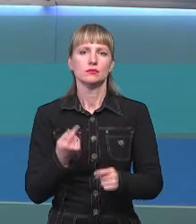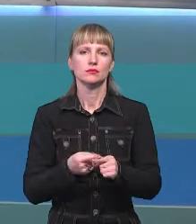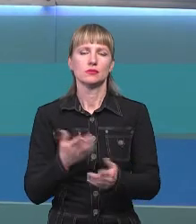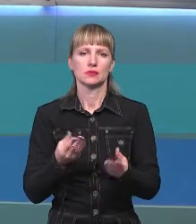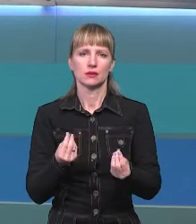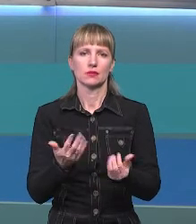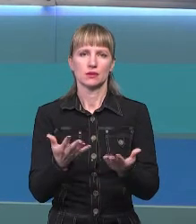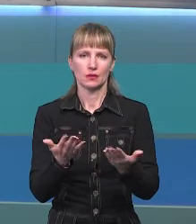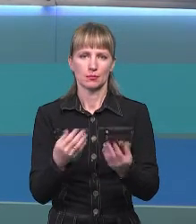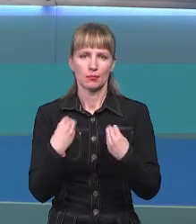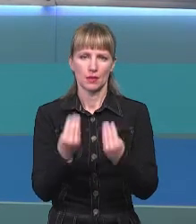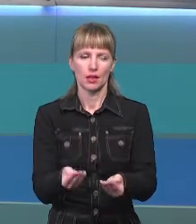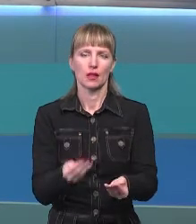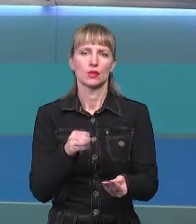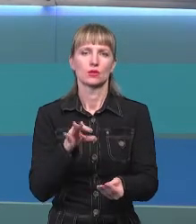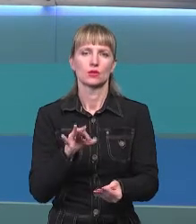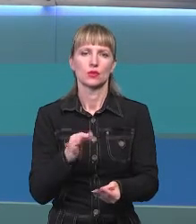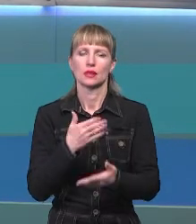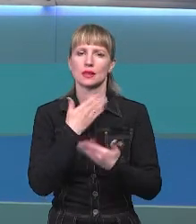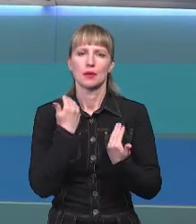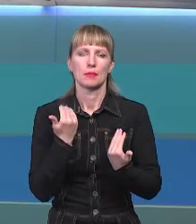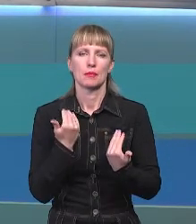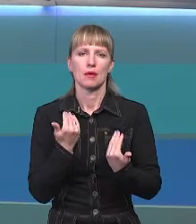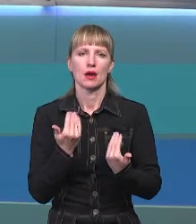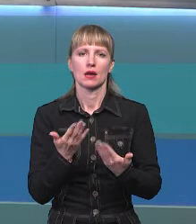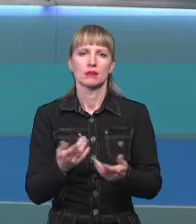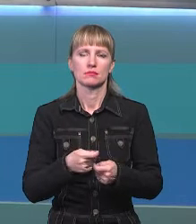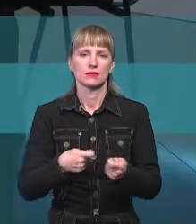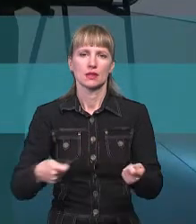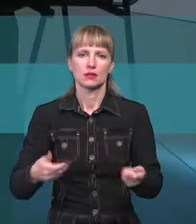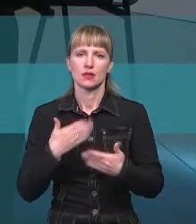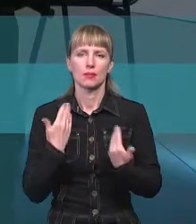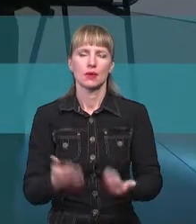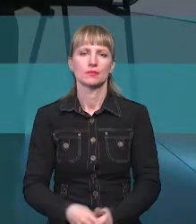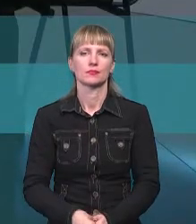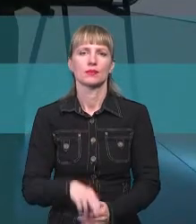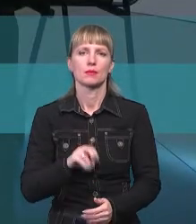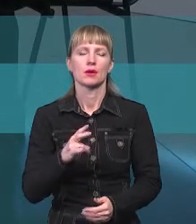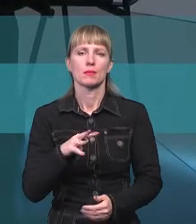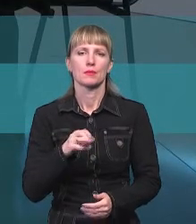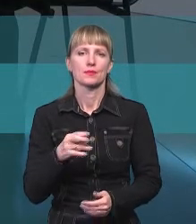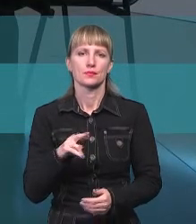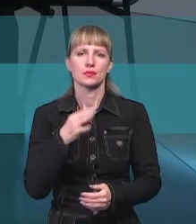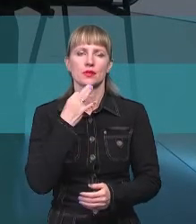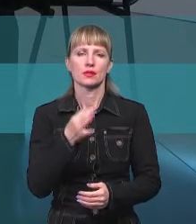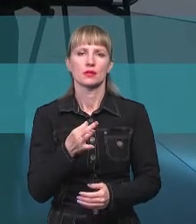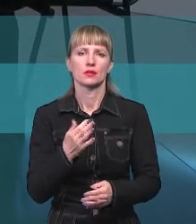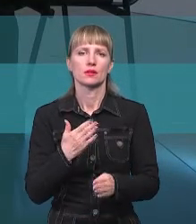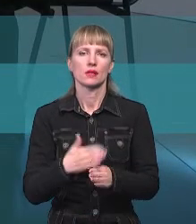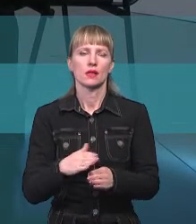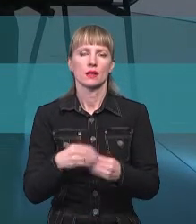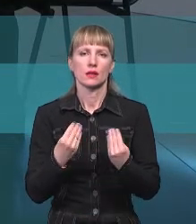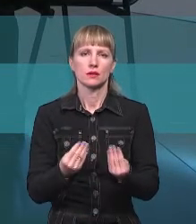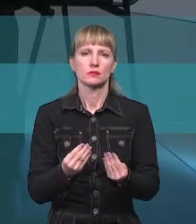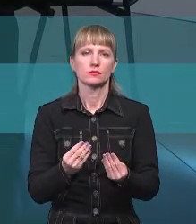ці кошти вже виділені, то немає ніяких затримок. Пані Марія, скажіть, а кредит